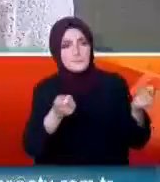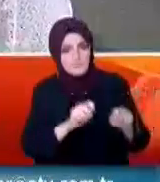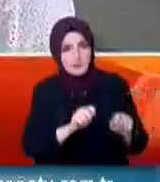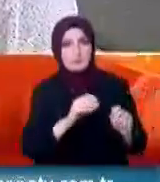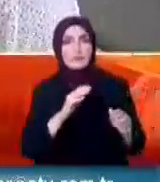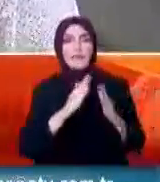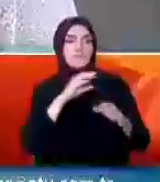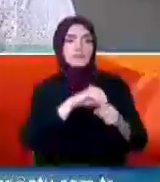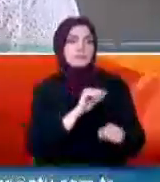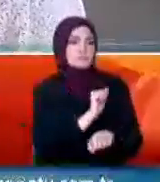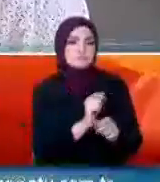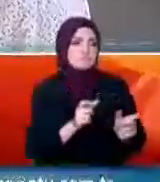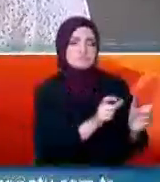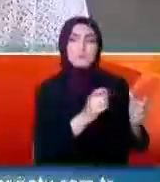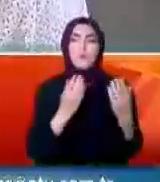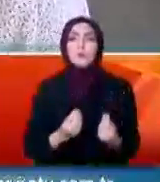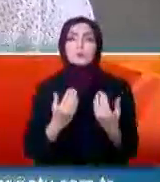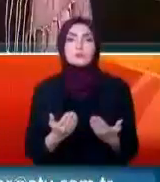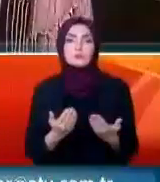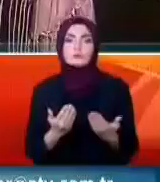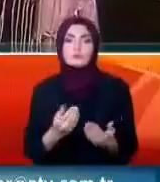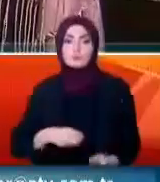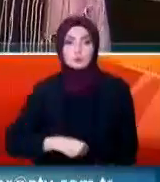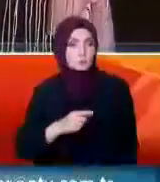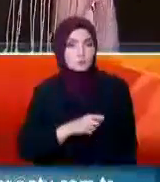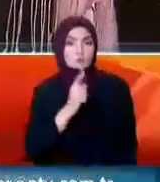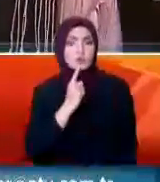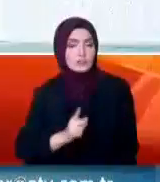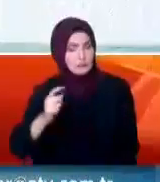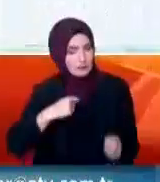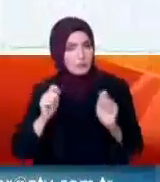kendini. Bu şahsın hakkında bir suç duyurusunda bulunduk zaten. Esnaf olarak sıkıntıdayız.